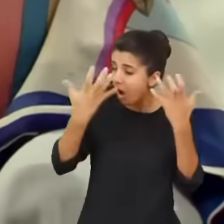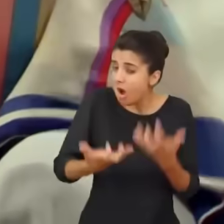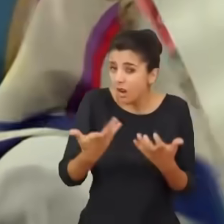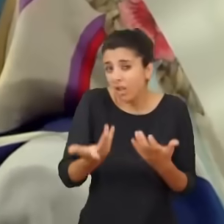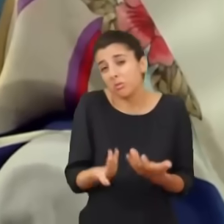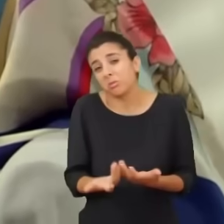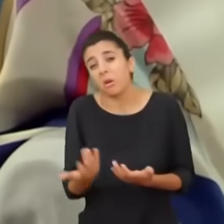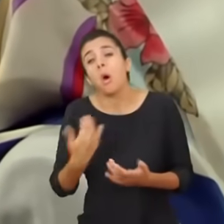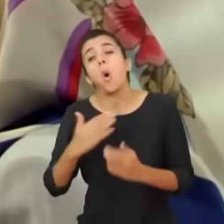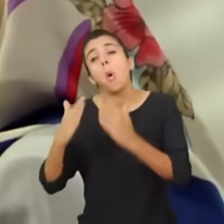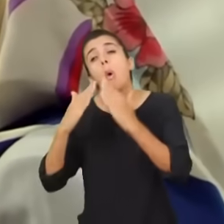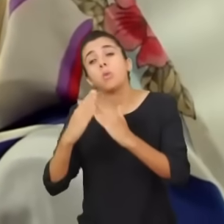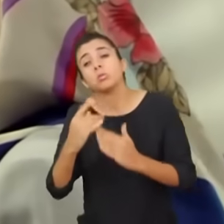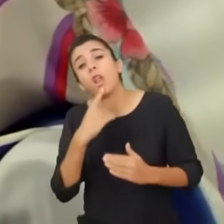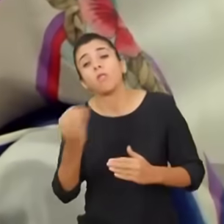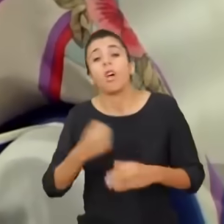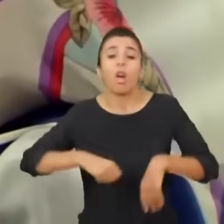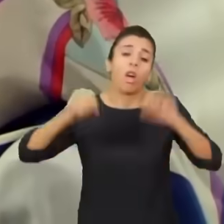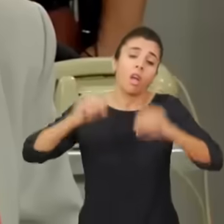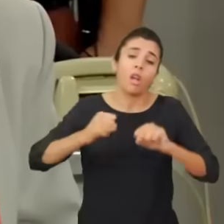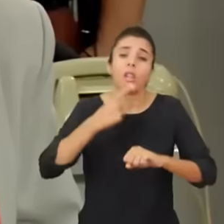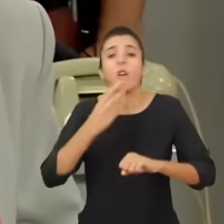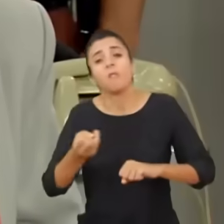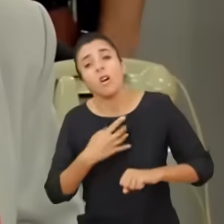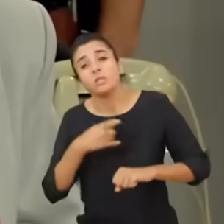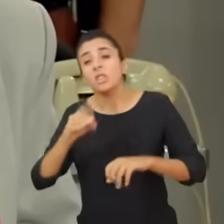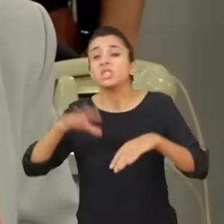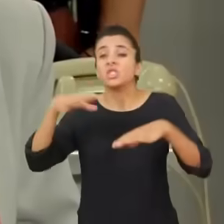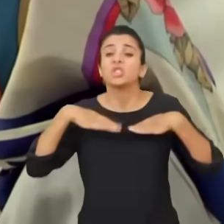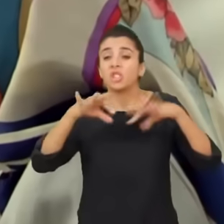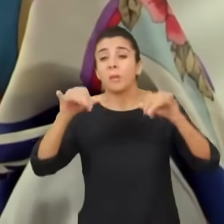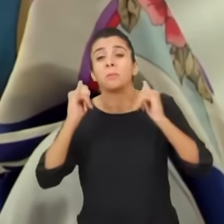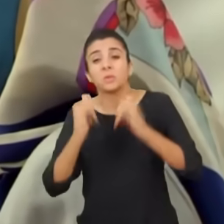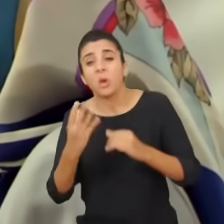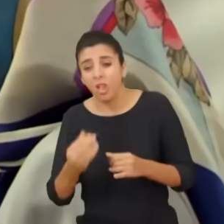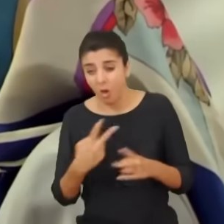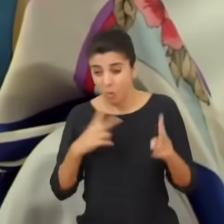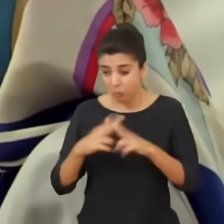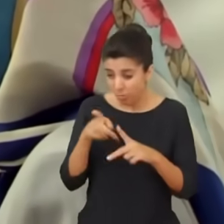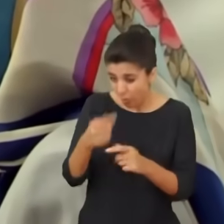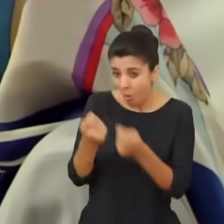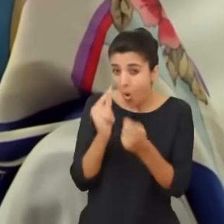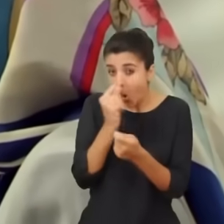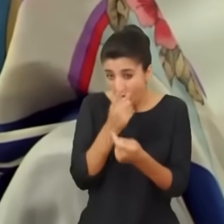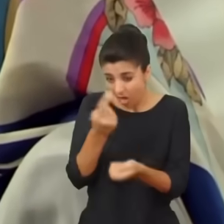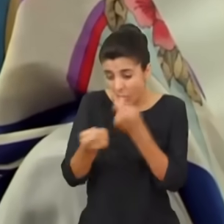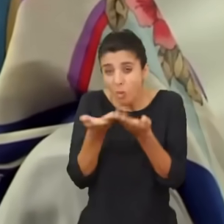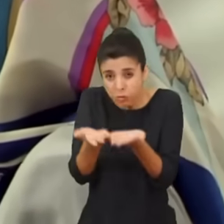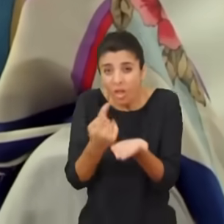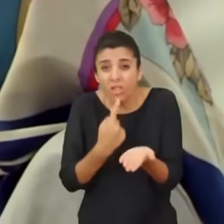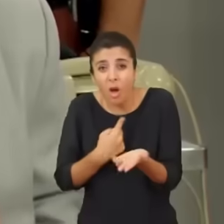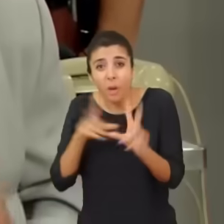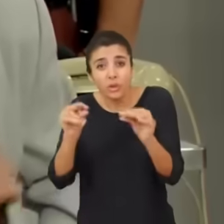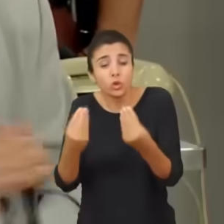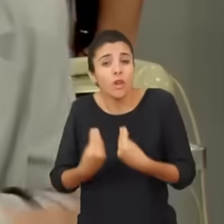Yok benim komşum çamaşırları salmıyormuş da, senin çamaşırların toz oluyormuş da, karakolü sen böyle işlerle meşgul ediyorsun, polisleri böyle işlerle meşgul ediyorsun